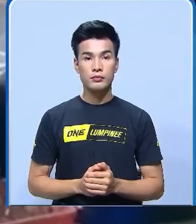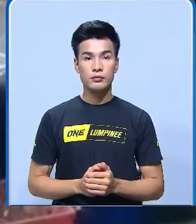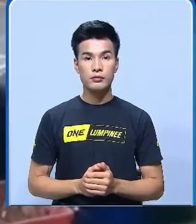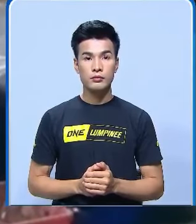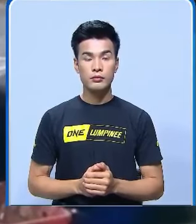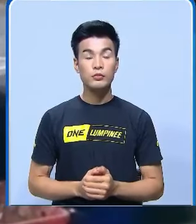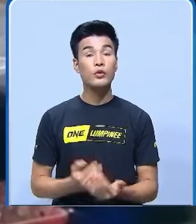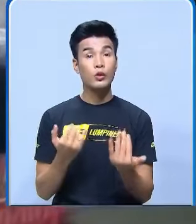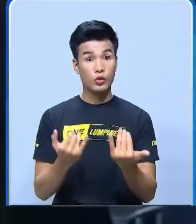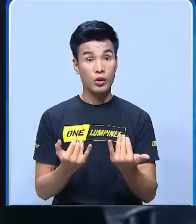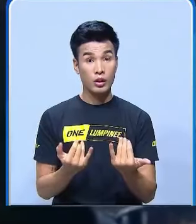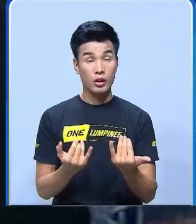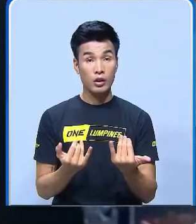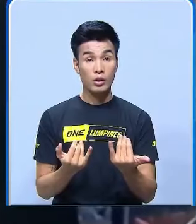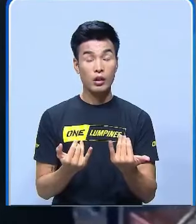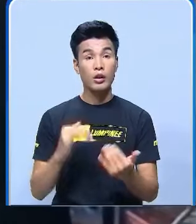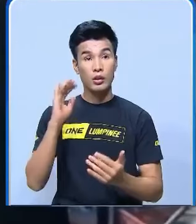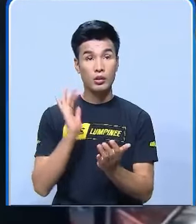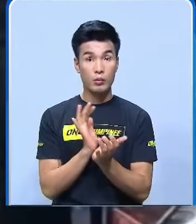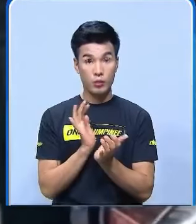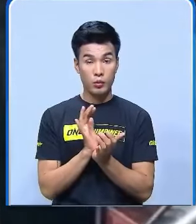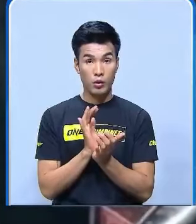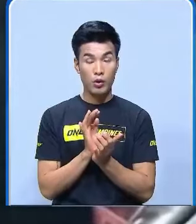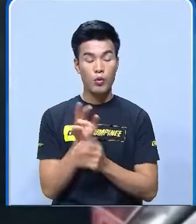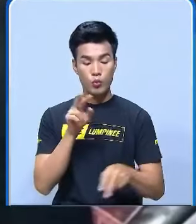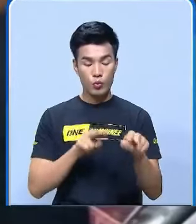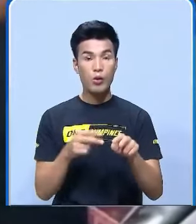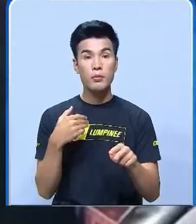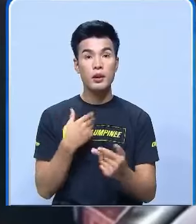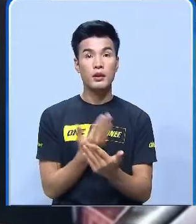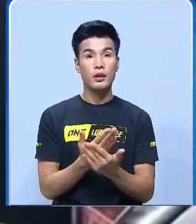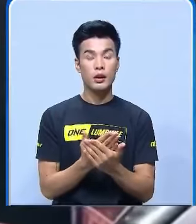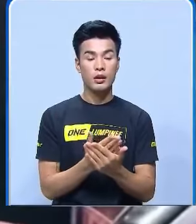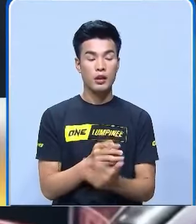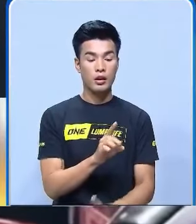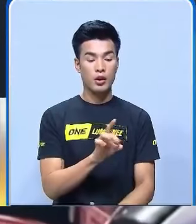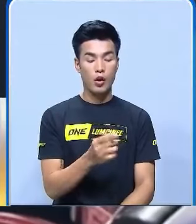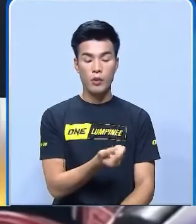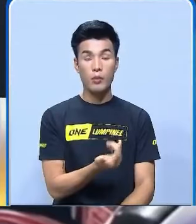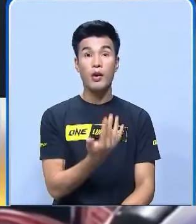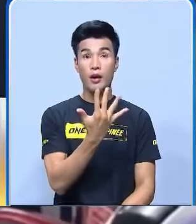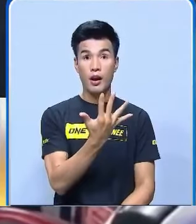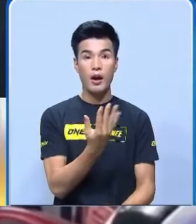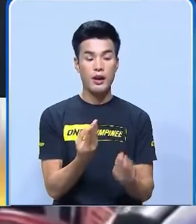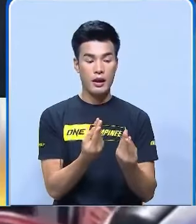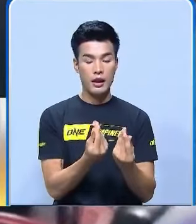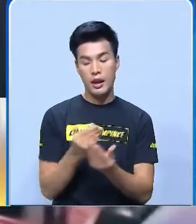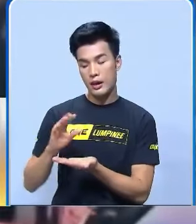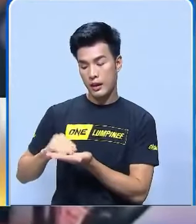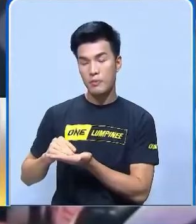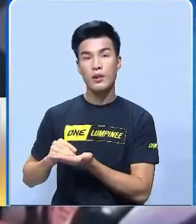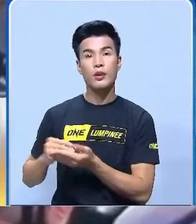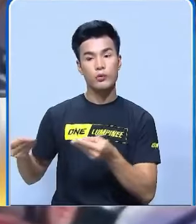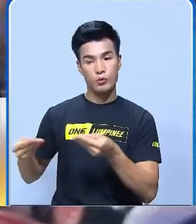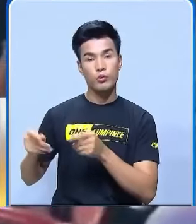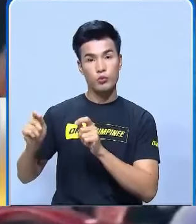าย เบื้องต้นเนี่ยคุณผู้ชมคะตำรวจค้นเจอธนบัตรราคา100บาท5ใบมีเลขตรงกับที่ลงบันทึกประจำวันไว้เลยส่